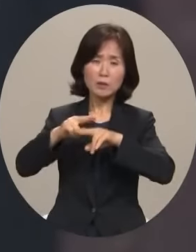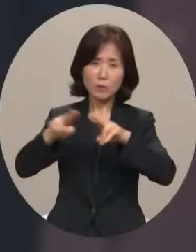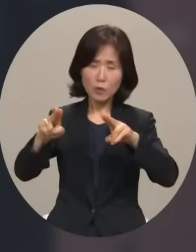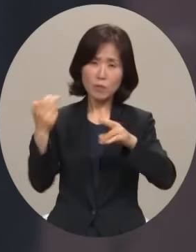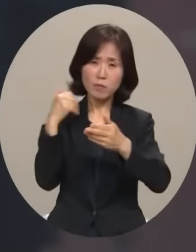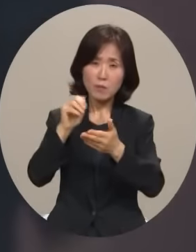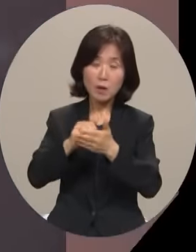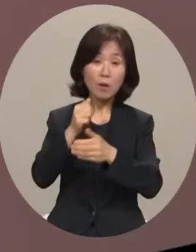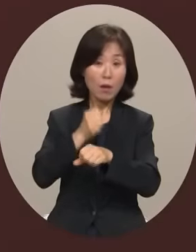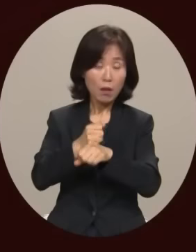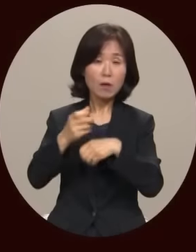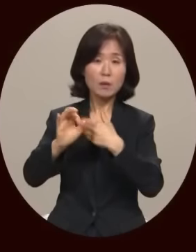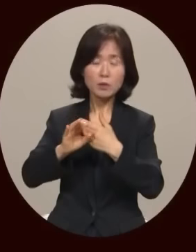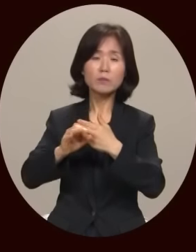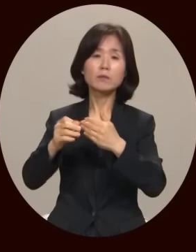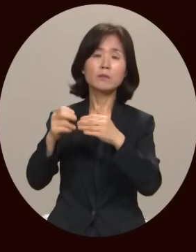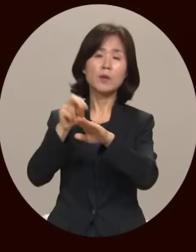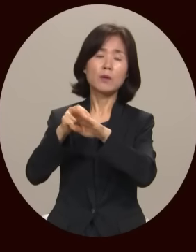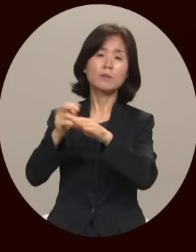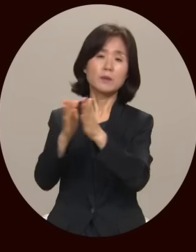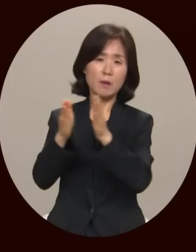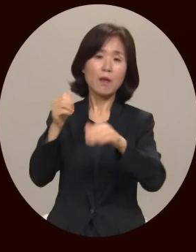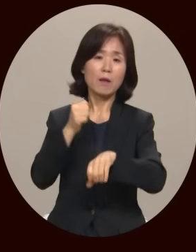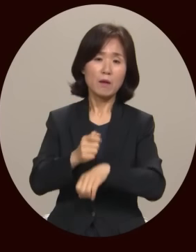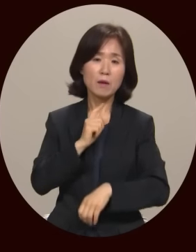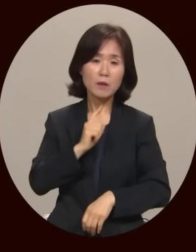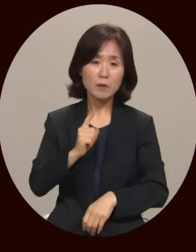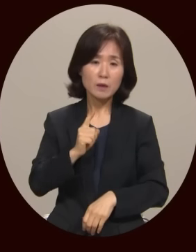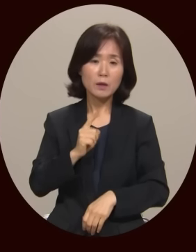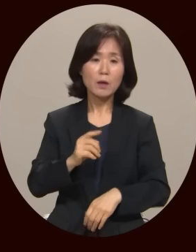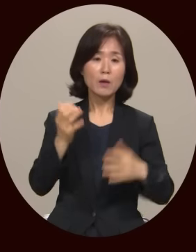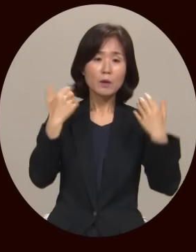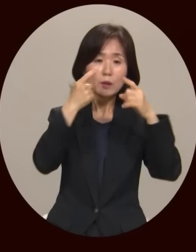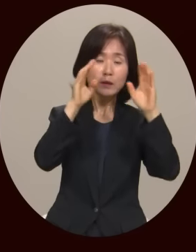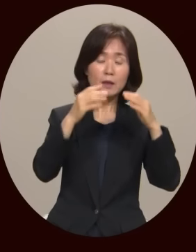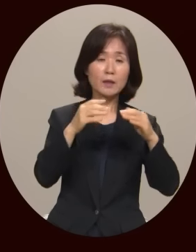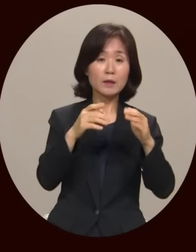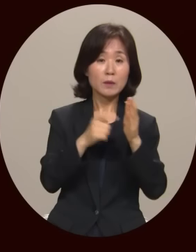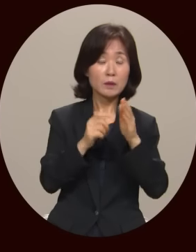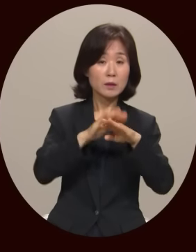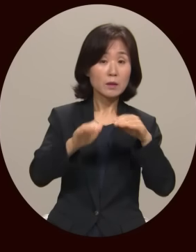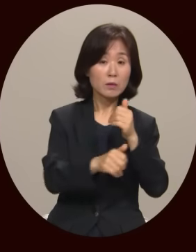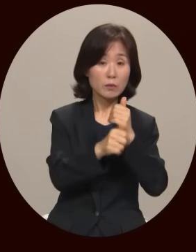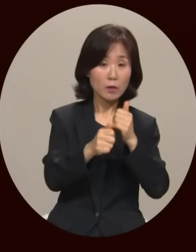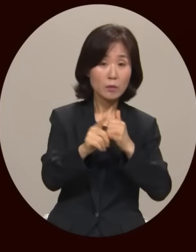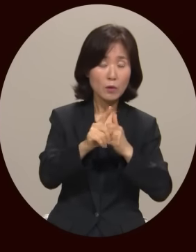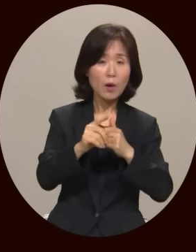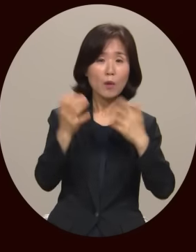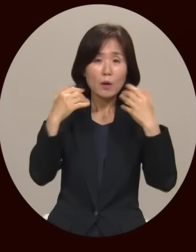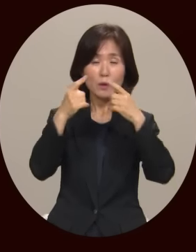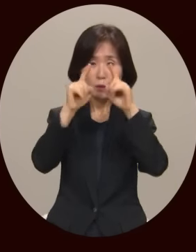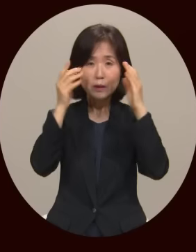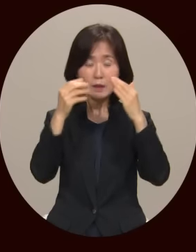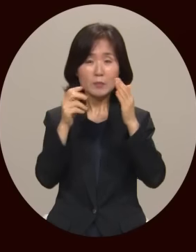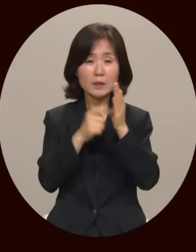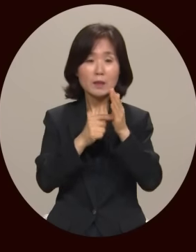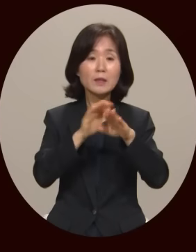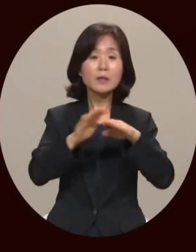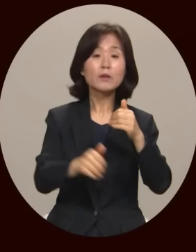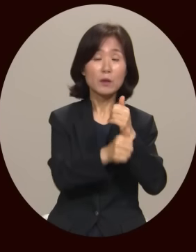속속 나오고 있습니다 고려대 안남 병원과 구로병원 그리고 안산병원 등이 속한 고려대 의대 비상대책